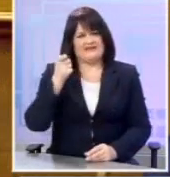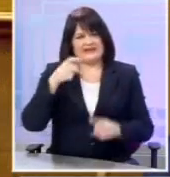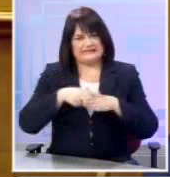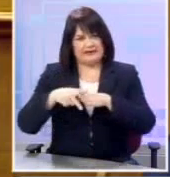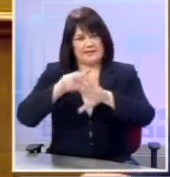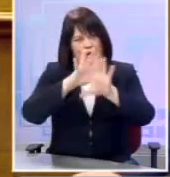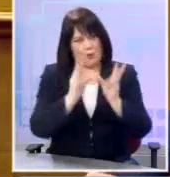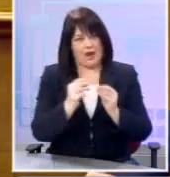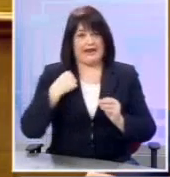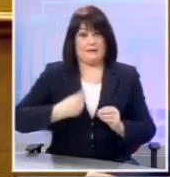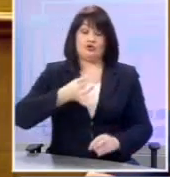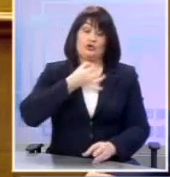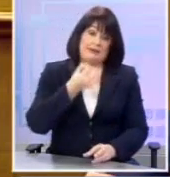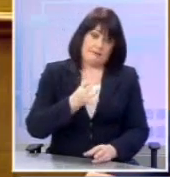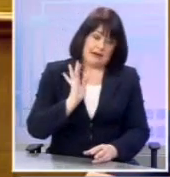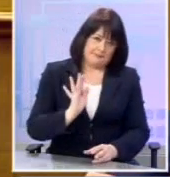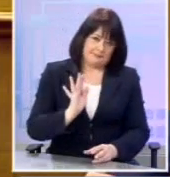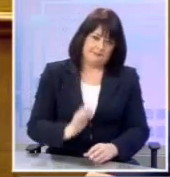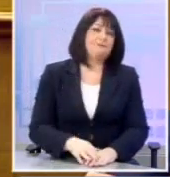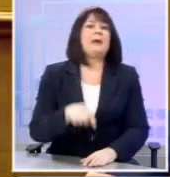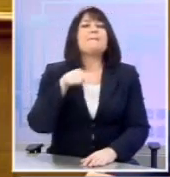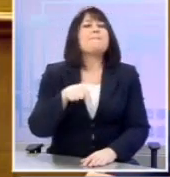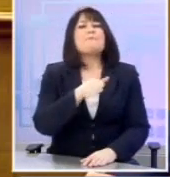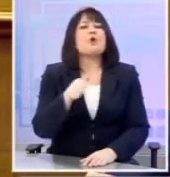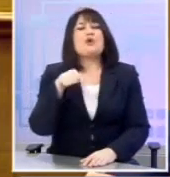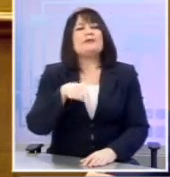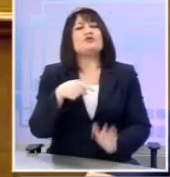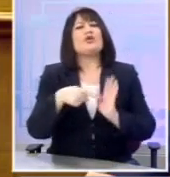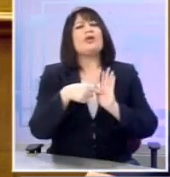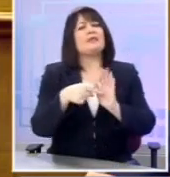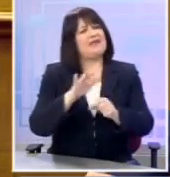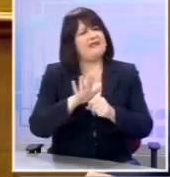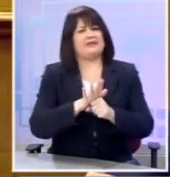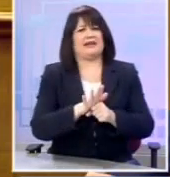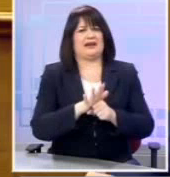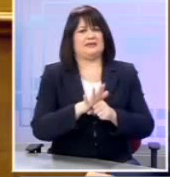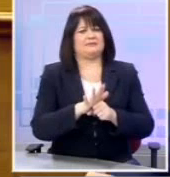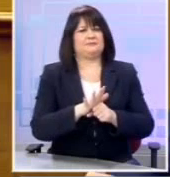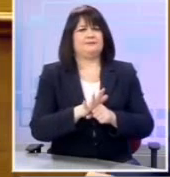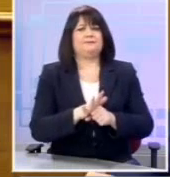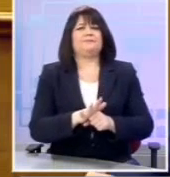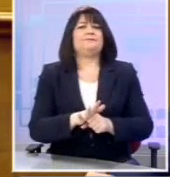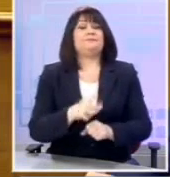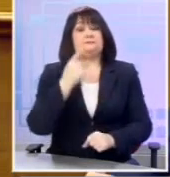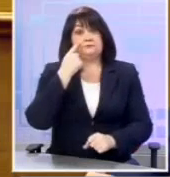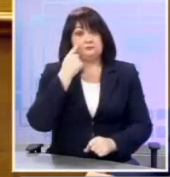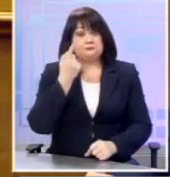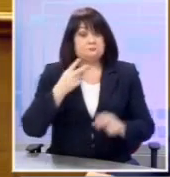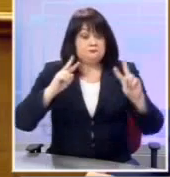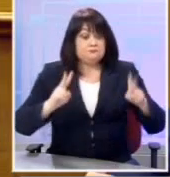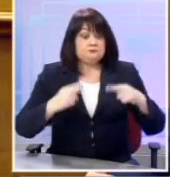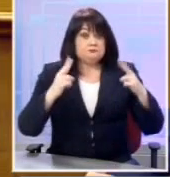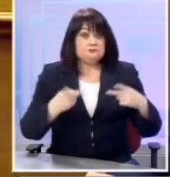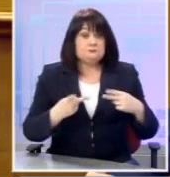του δημοσίου. Αυτό και μόνο θα αρκούσε λοιπόν για να αποκαλύψει